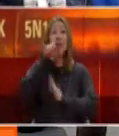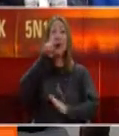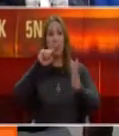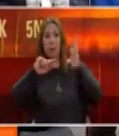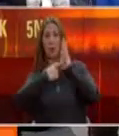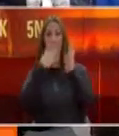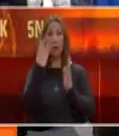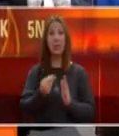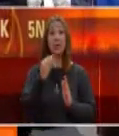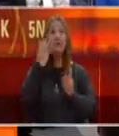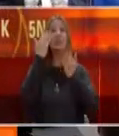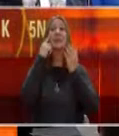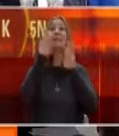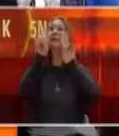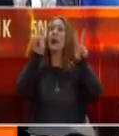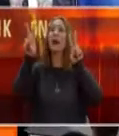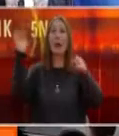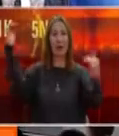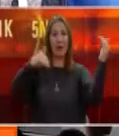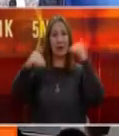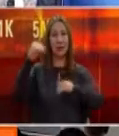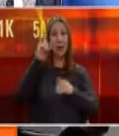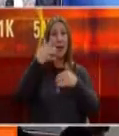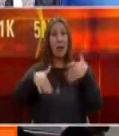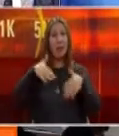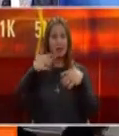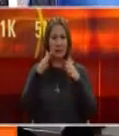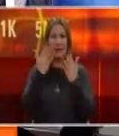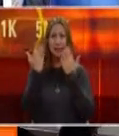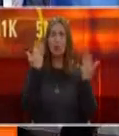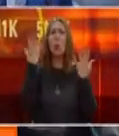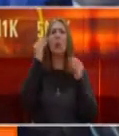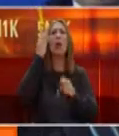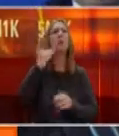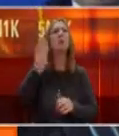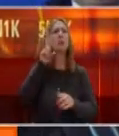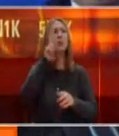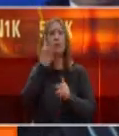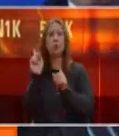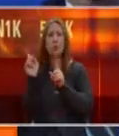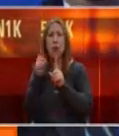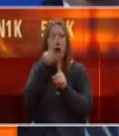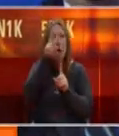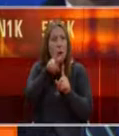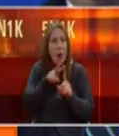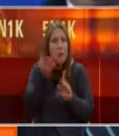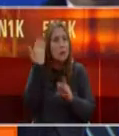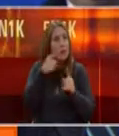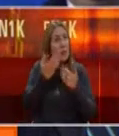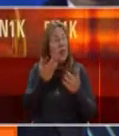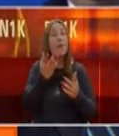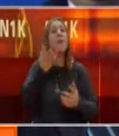odaklandık. Sergiye gelip gezdiğinizde zaten bir engelli sergisi olduğunu anlamıyorsunuz. Ta ki sonunda evet, özgeçmişlerini okuduğunuzda